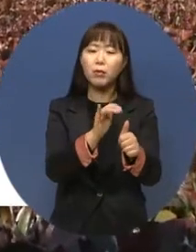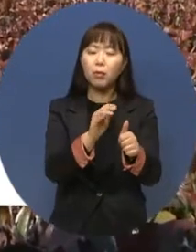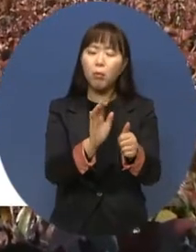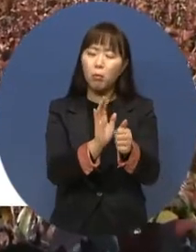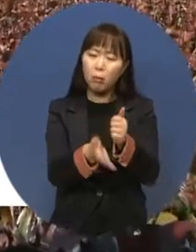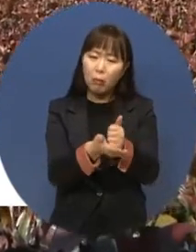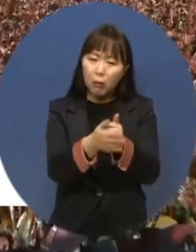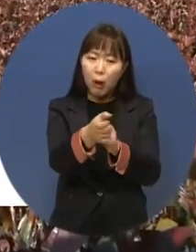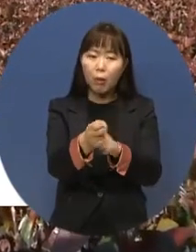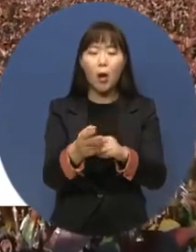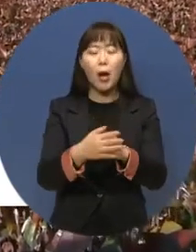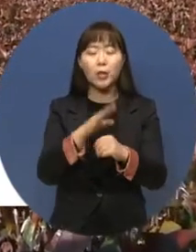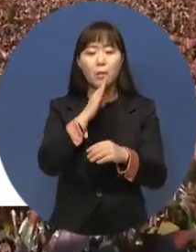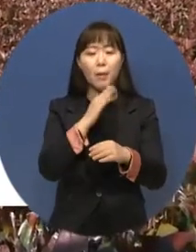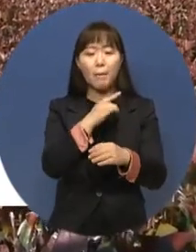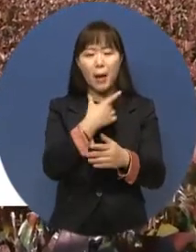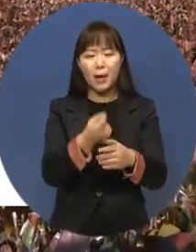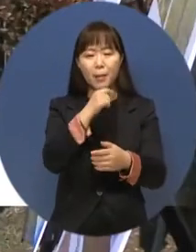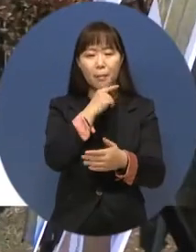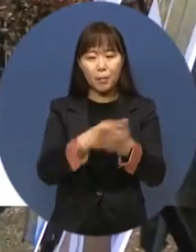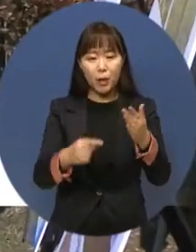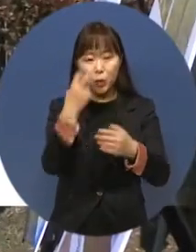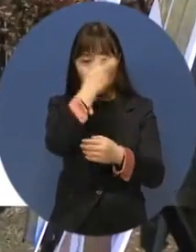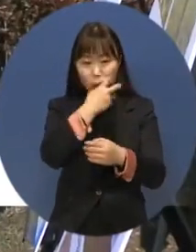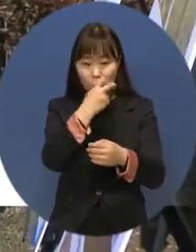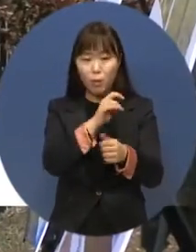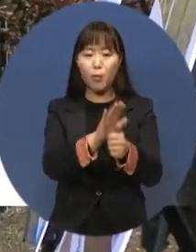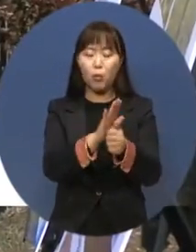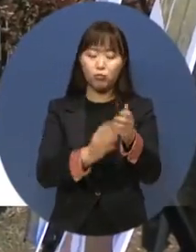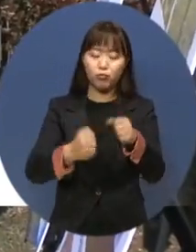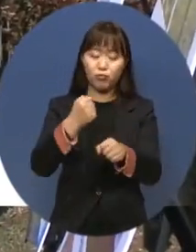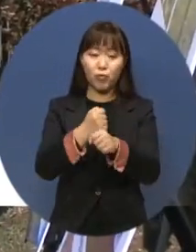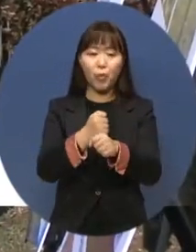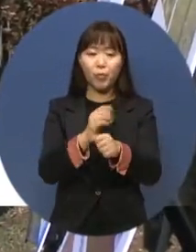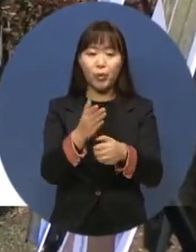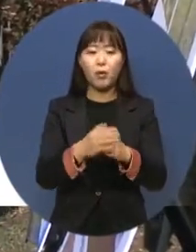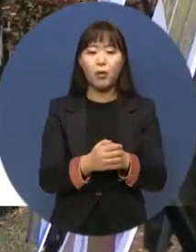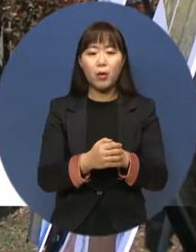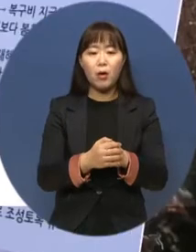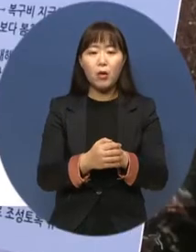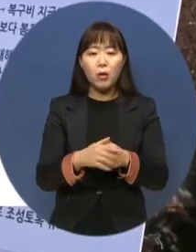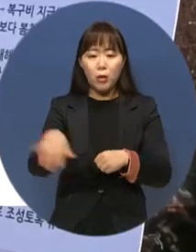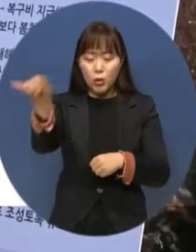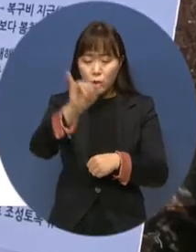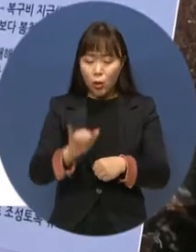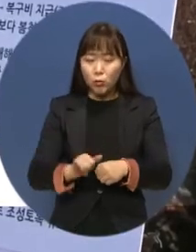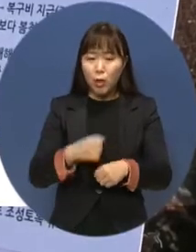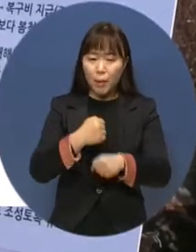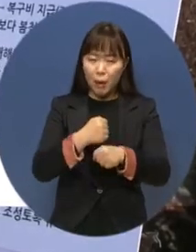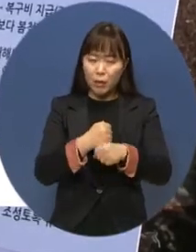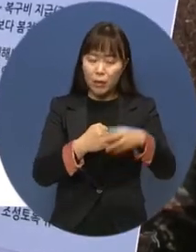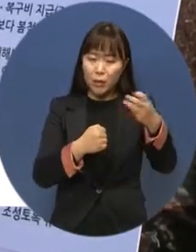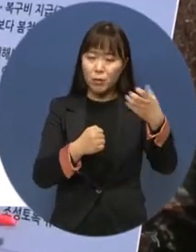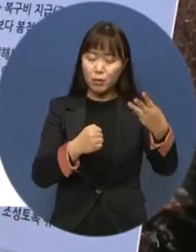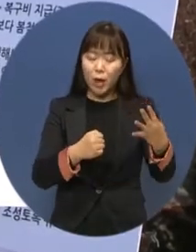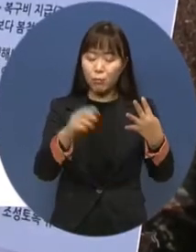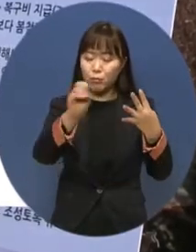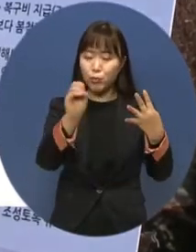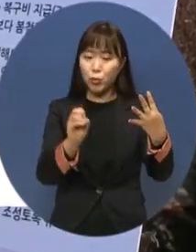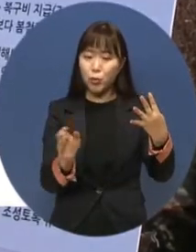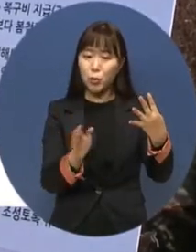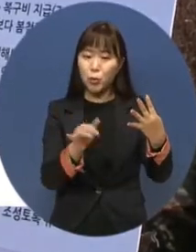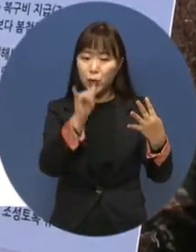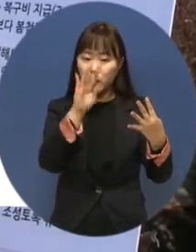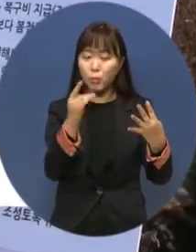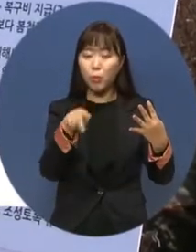신속한 복구 지원을 당부했습니다 녹차 755 헥타르 를 재배해 정 국제 배당의 34% 를 차지하고